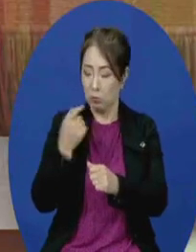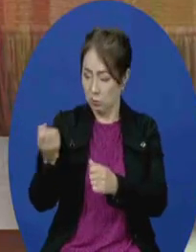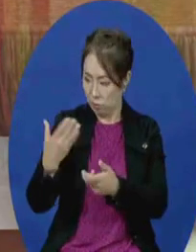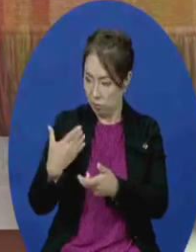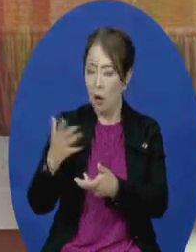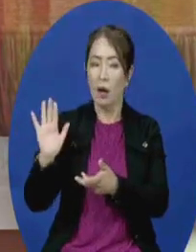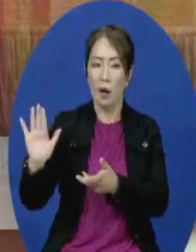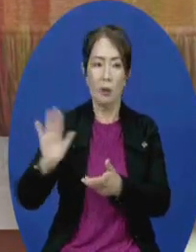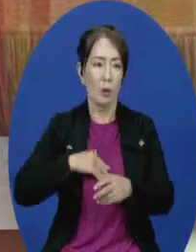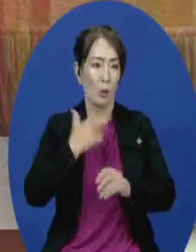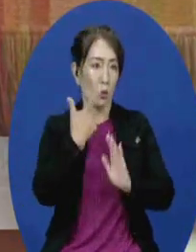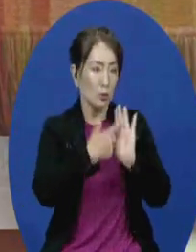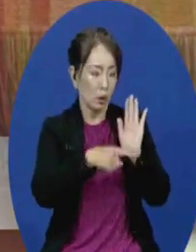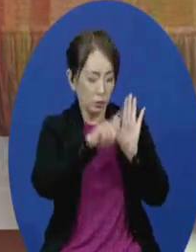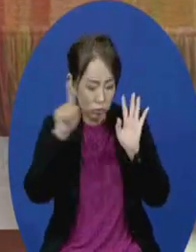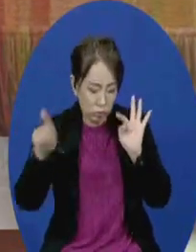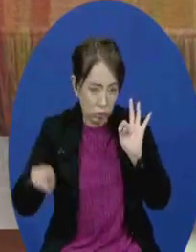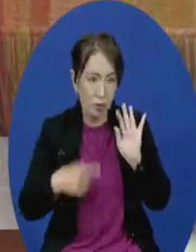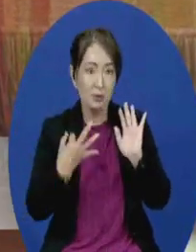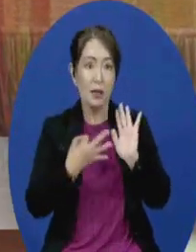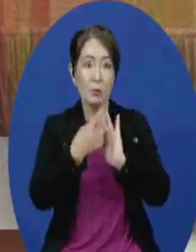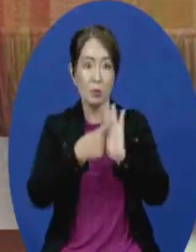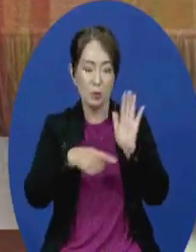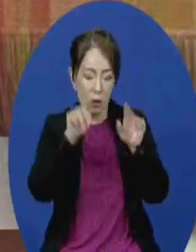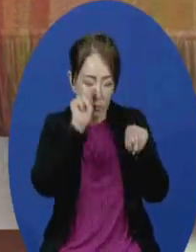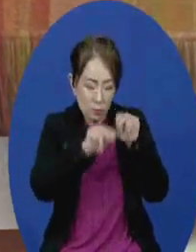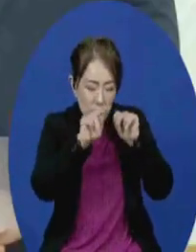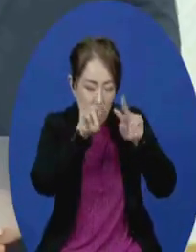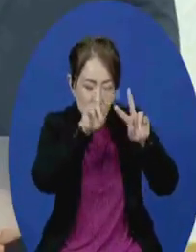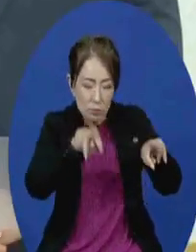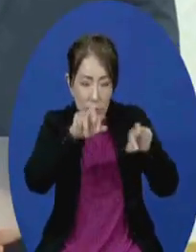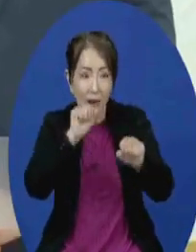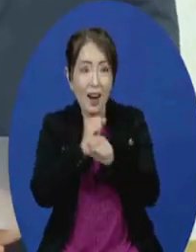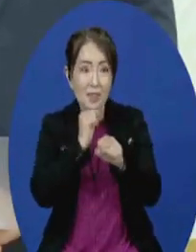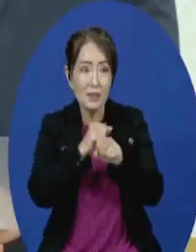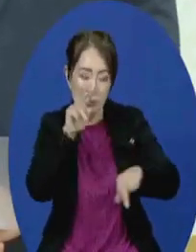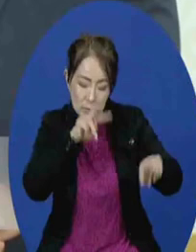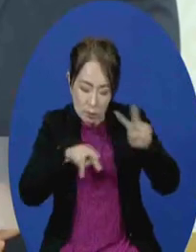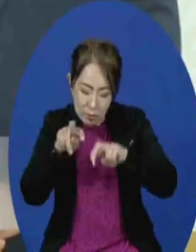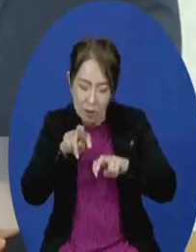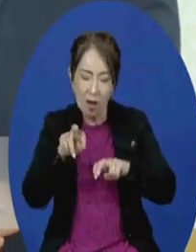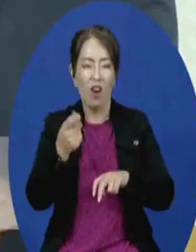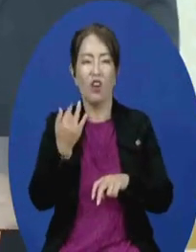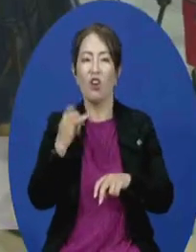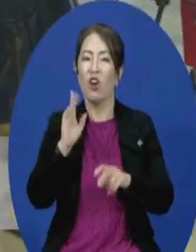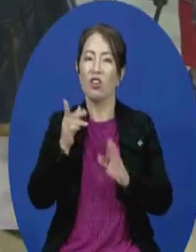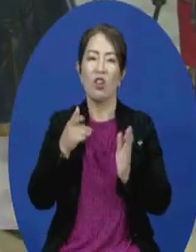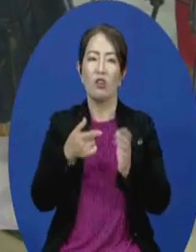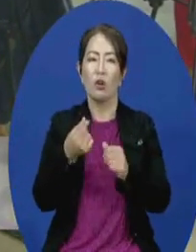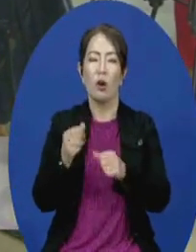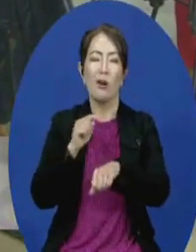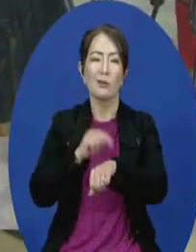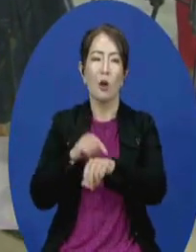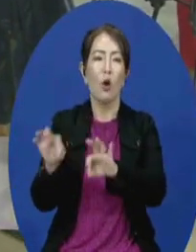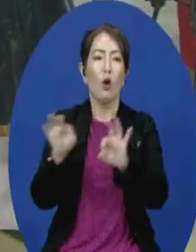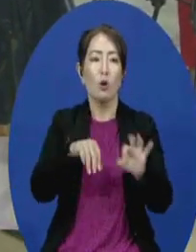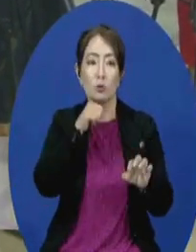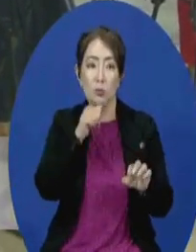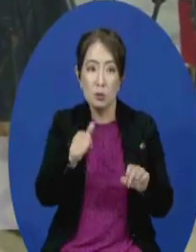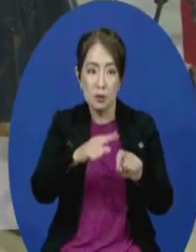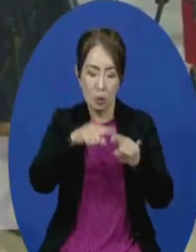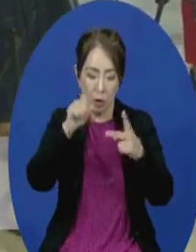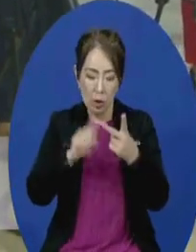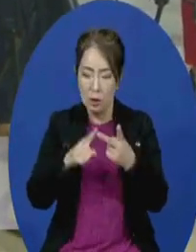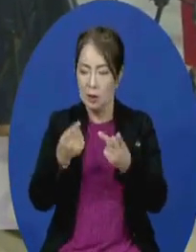баг энэ оны 3-р сараас 8-р сарыг хүртэл ажиллаж судлаад геотехникийн асуудлаас болж хойшлоогүй зардал өсөх шалтгаан байхгүй гэсэн